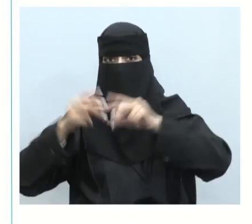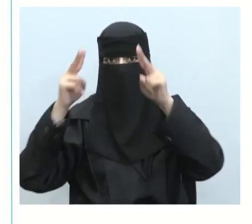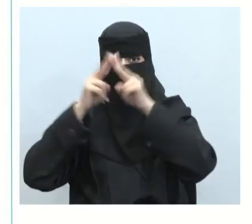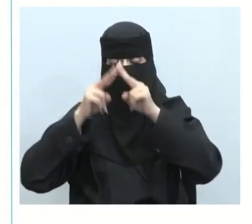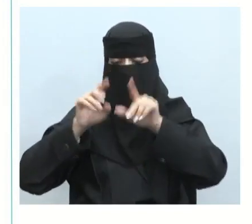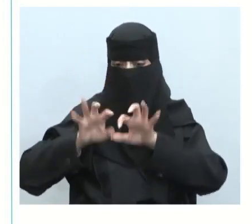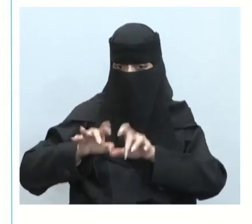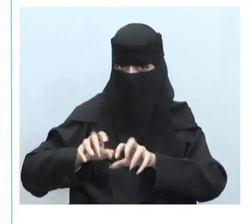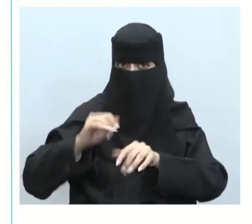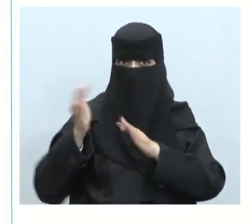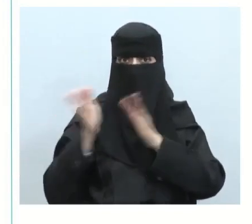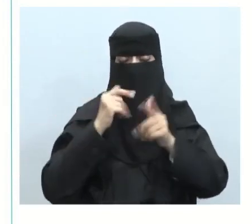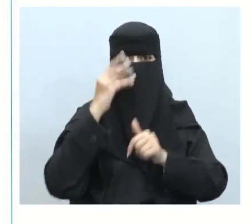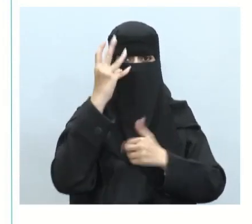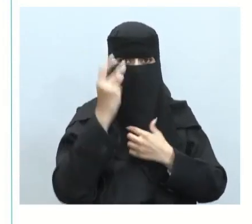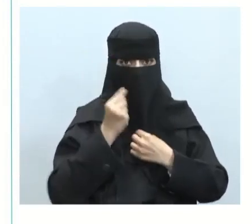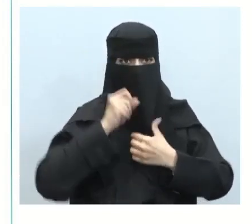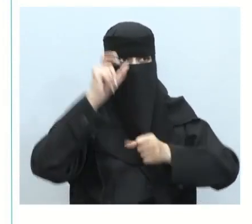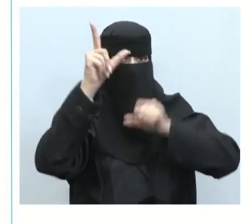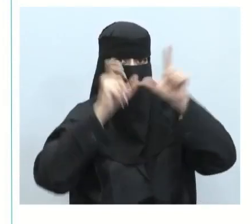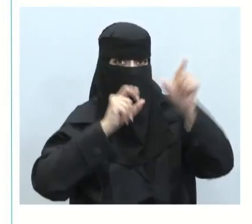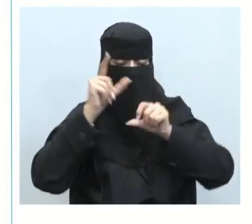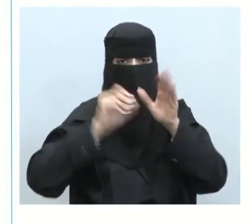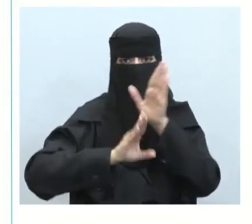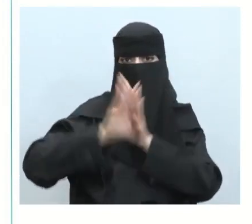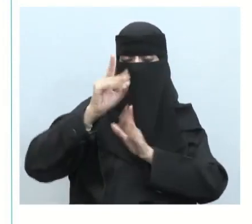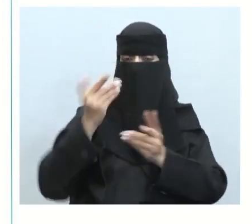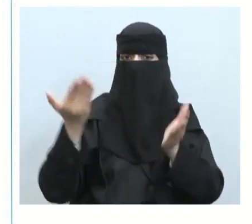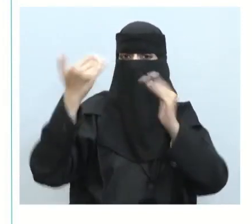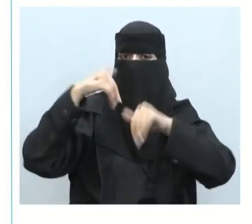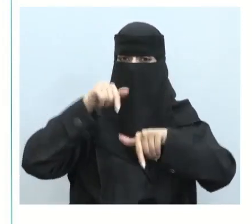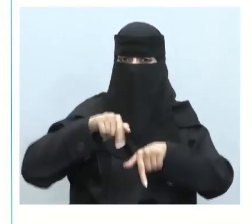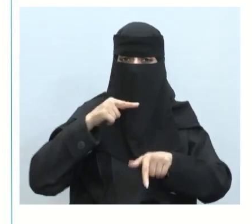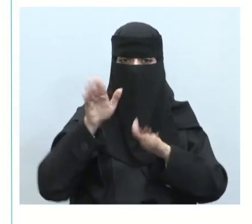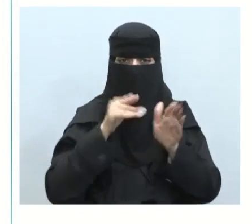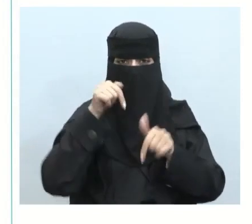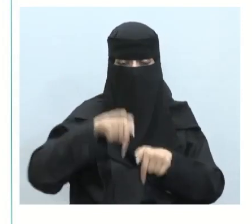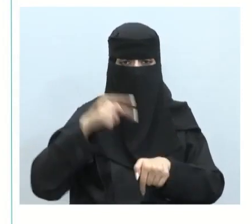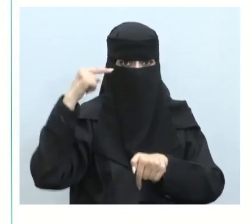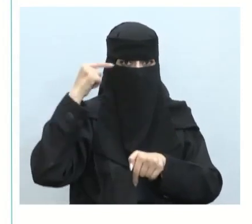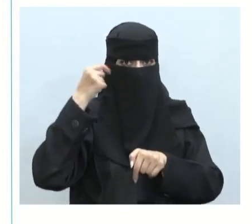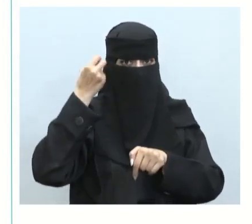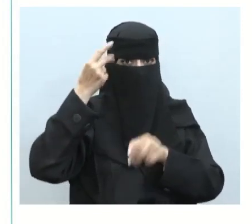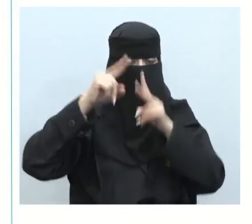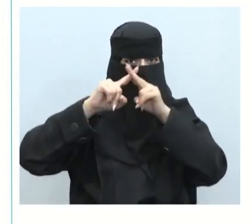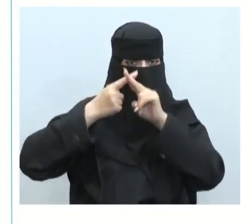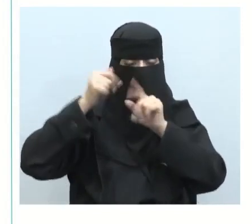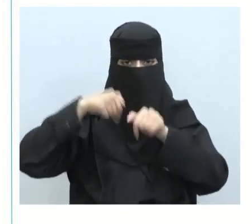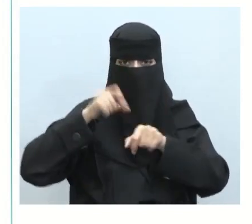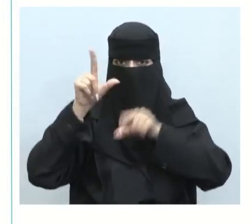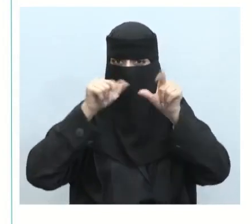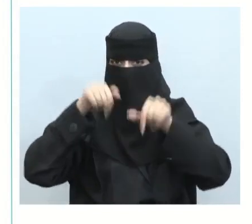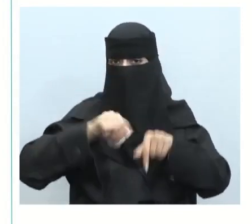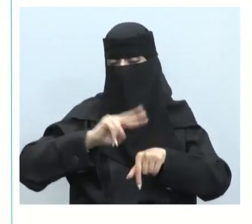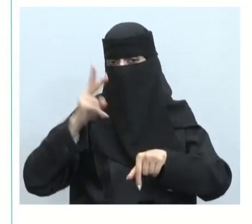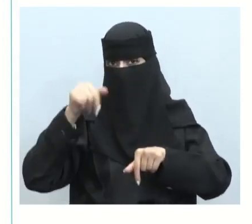الكهرباء بعد ذلك الرقمنه والتقنيات والانترنت واخيرا الذكاء الاصطناعي الذي نعيشه وايضا انترنت الاشياء وغيره من